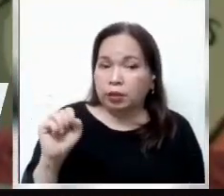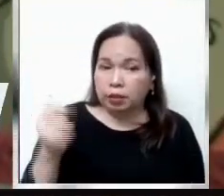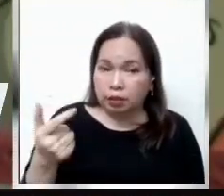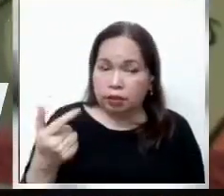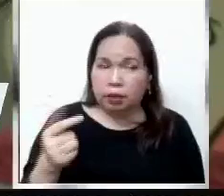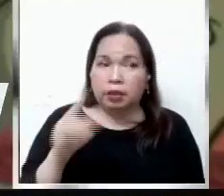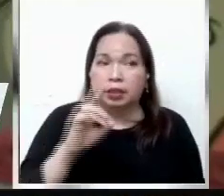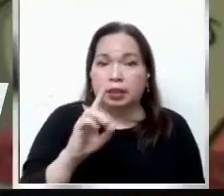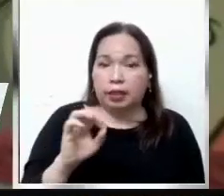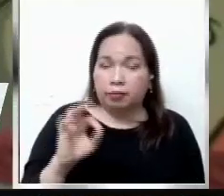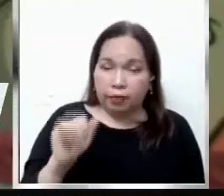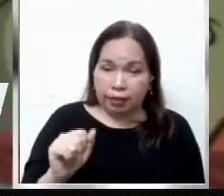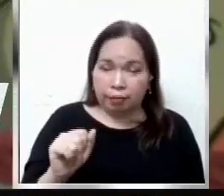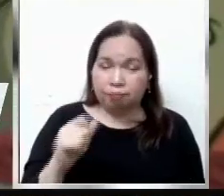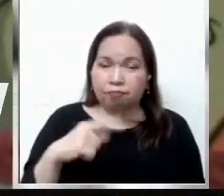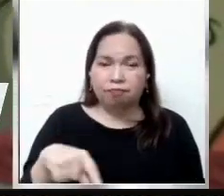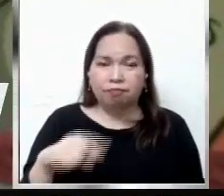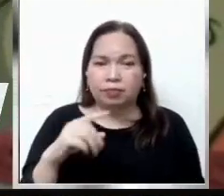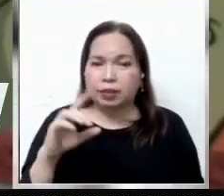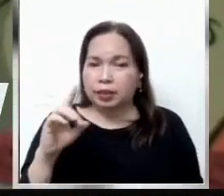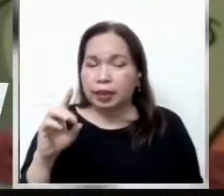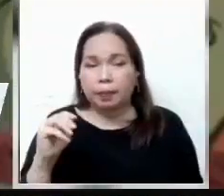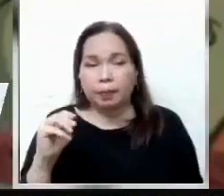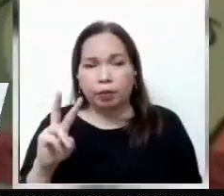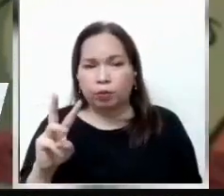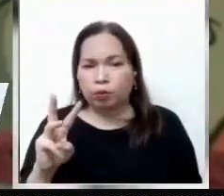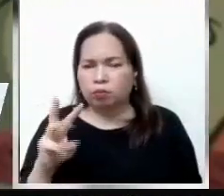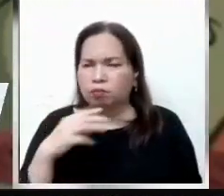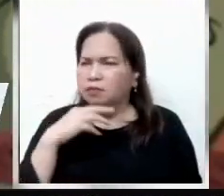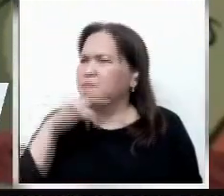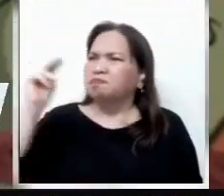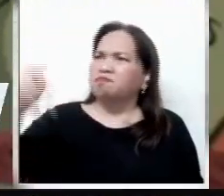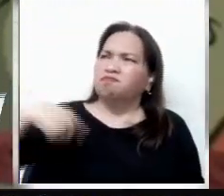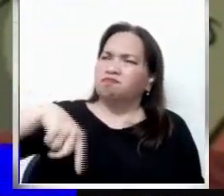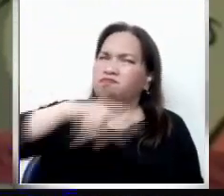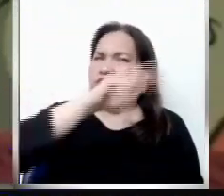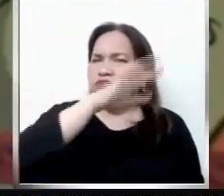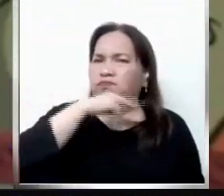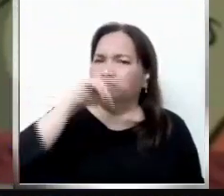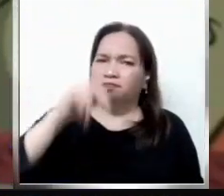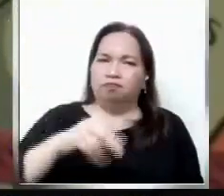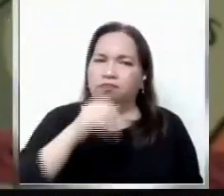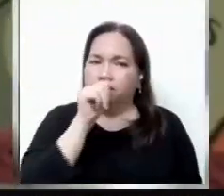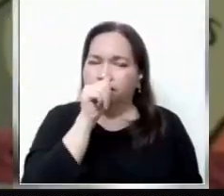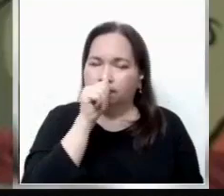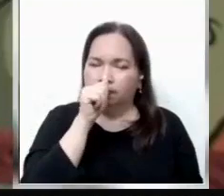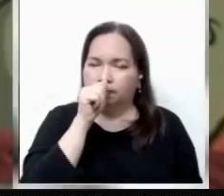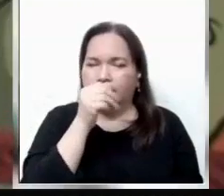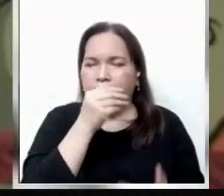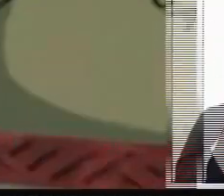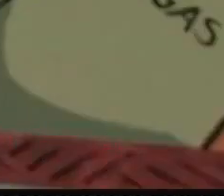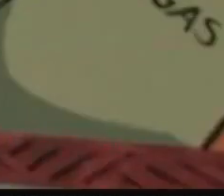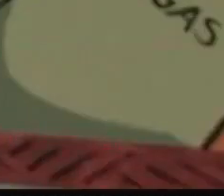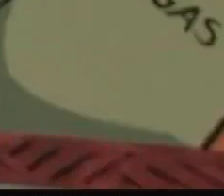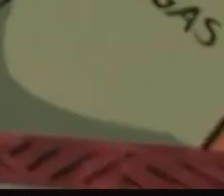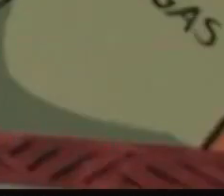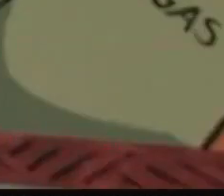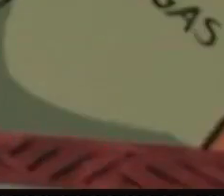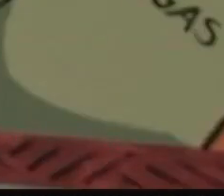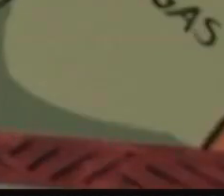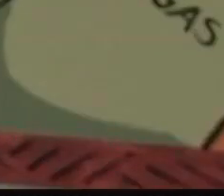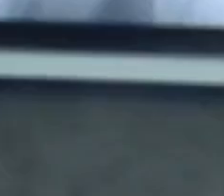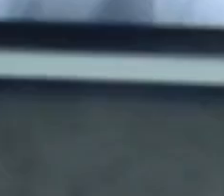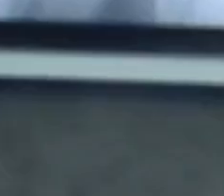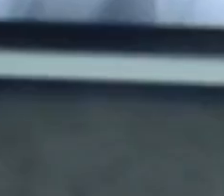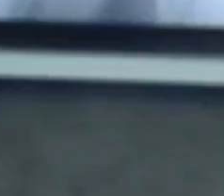Department of Migrant Workers na hindi nila kailangan ng confidential funds. Para sa GMA Integrated News, Mav Gonzalez, nakatutok, 24